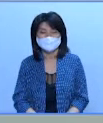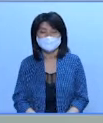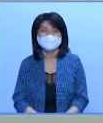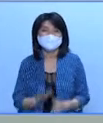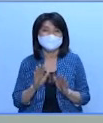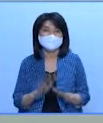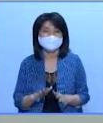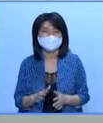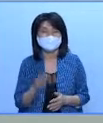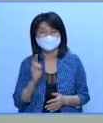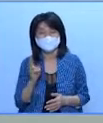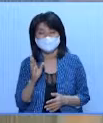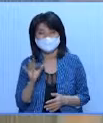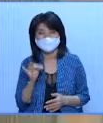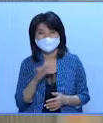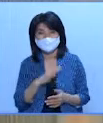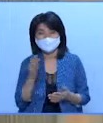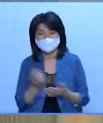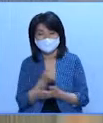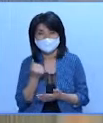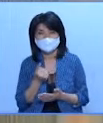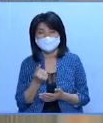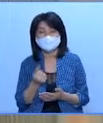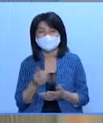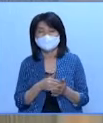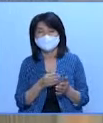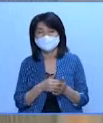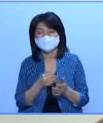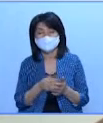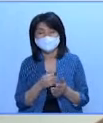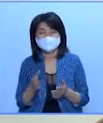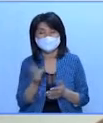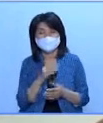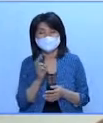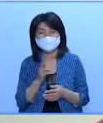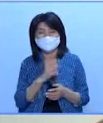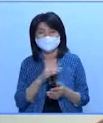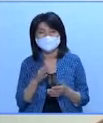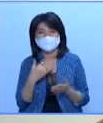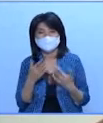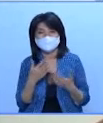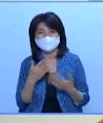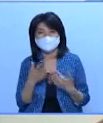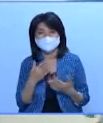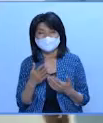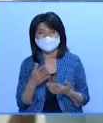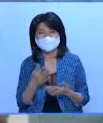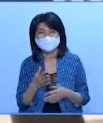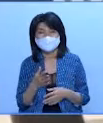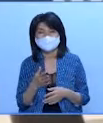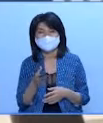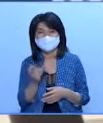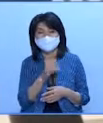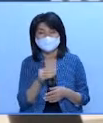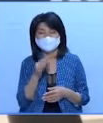Дегенмен науқаста кви анықталғаннан кейін қауіпті жою үшін шақырту қабылдаған барлық медицина қызметкерлерінен коронавирусқа сынама алынды және